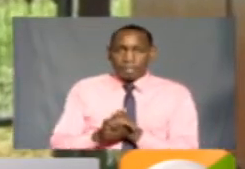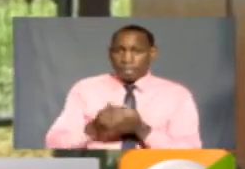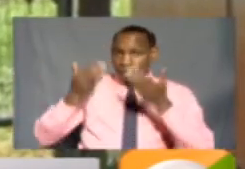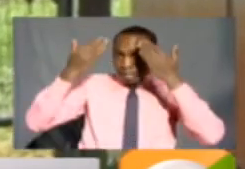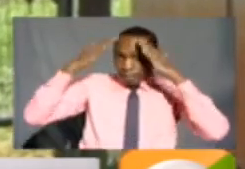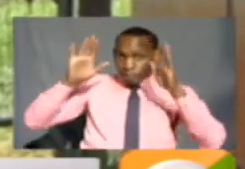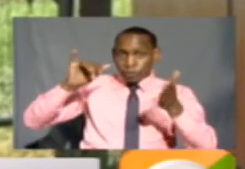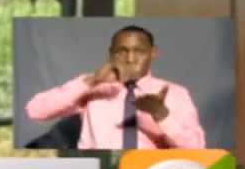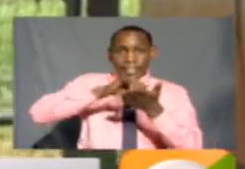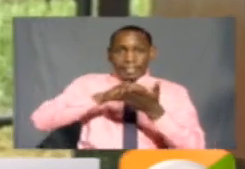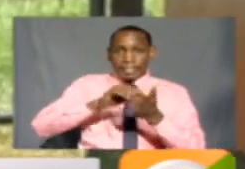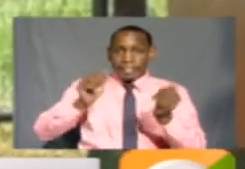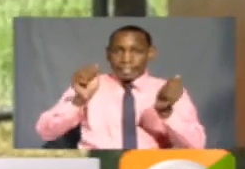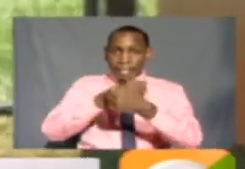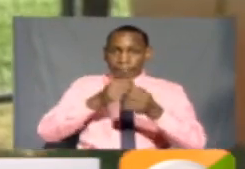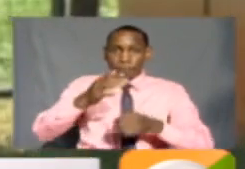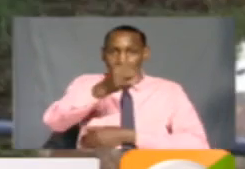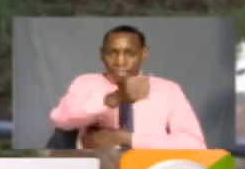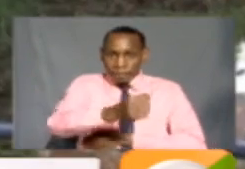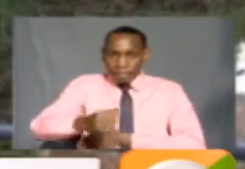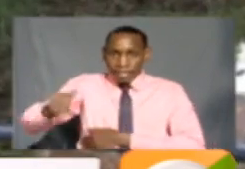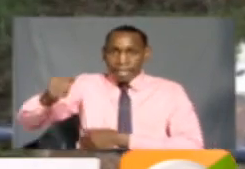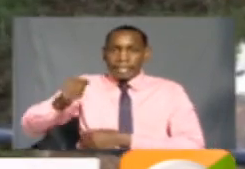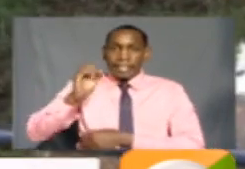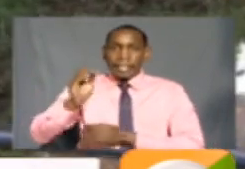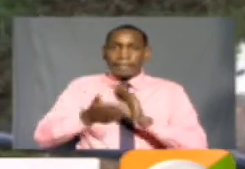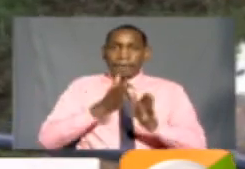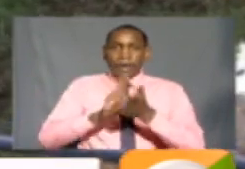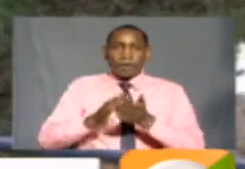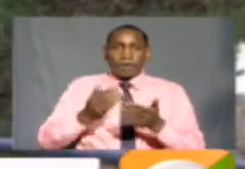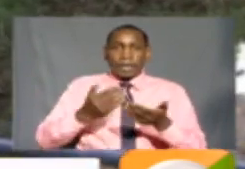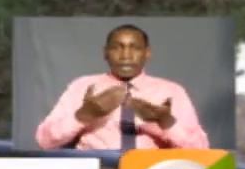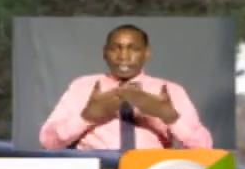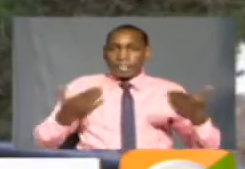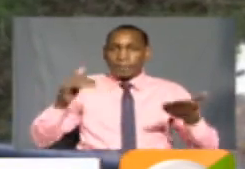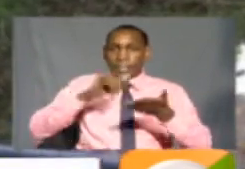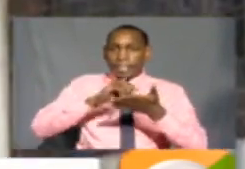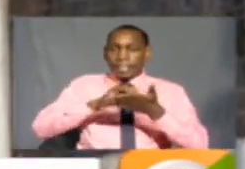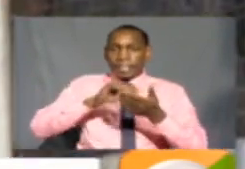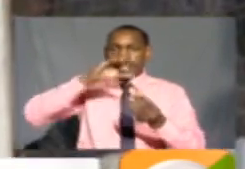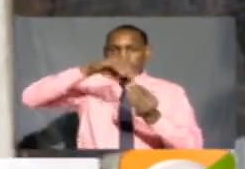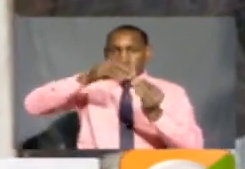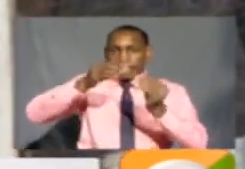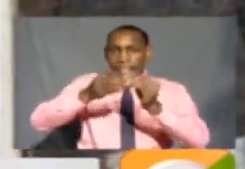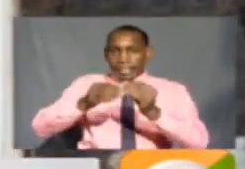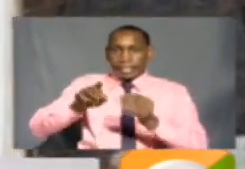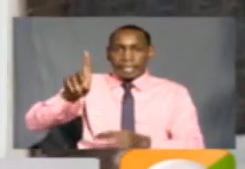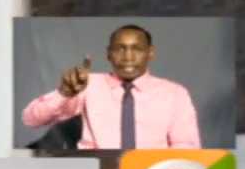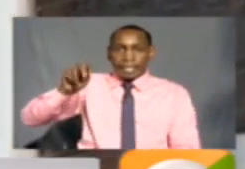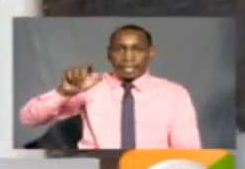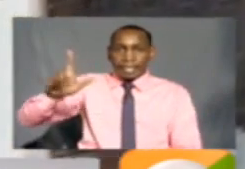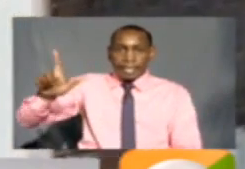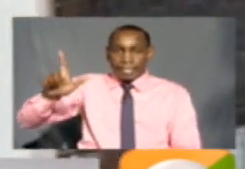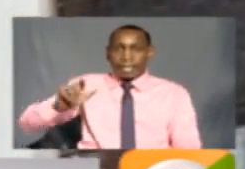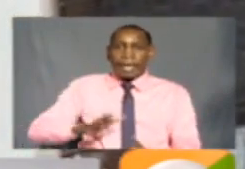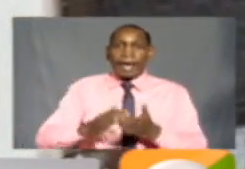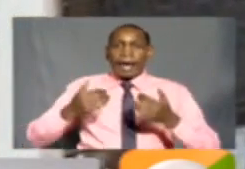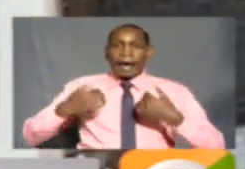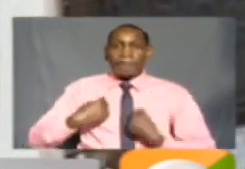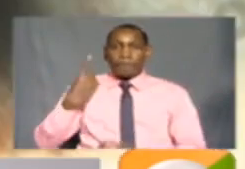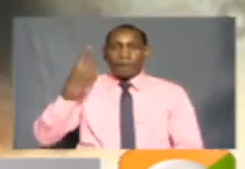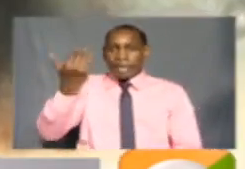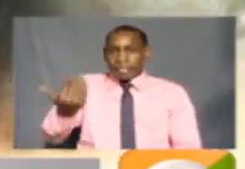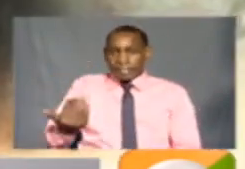Usilojua ni kwamba huwezi ukalifungua usipokuwa na kifaa hiki alichobuni Daniel Njuguna, baba wa mtoto mmoja